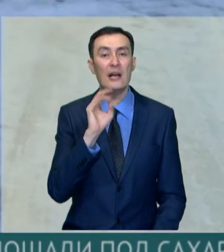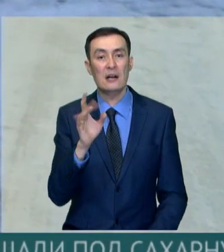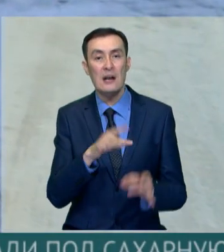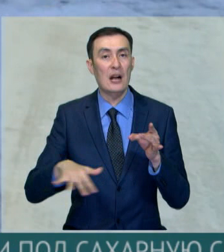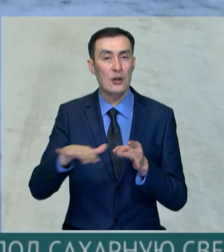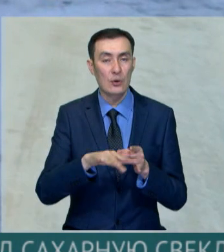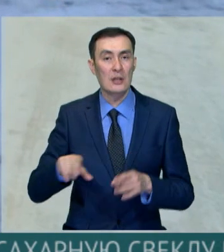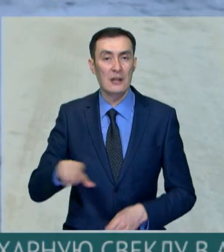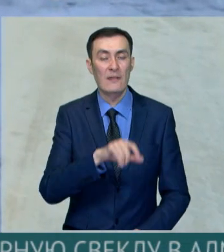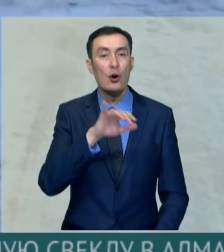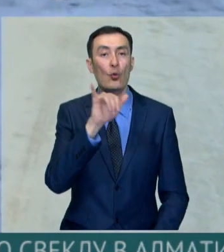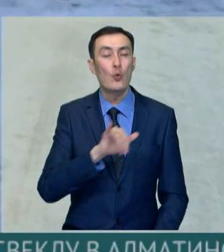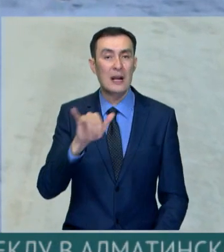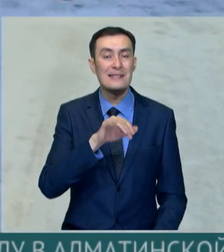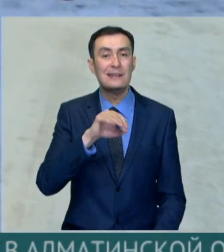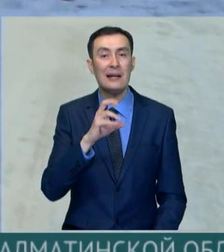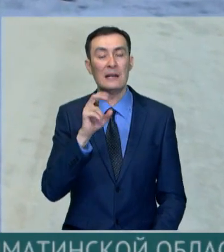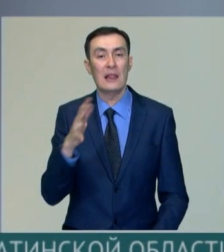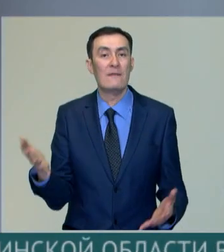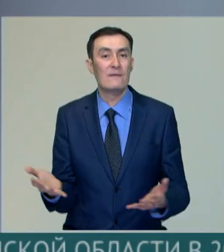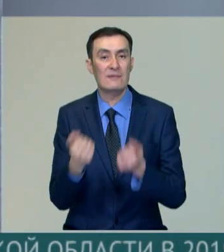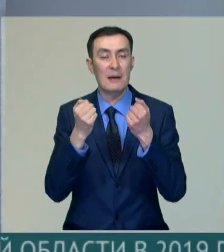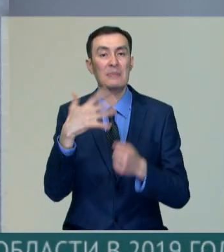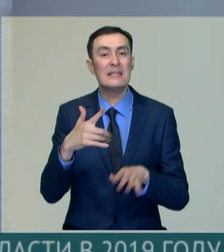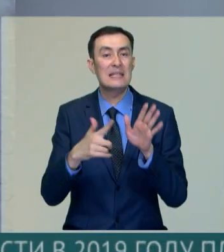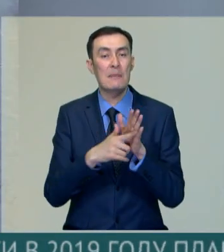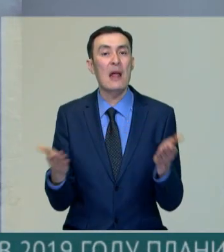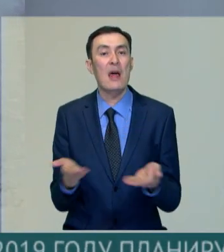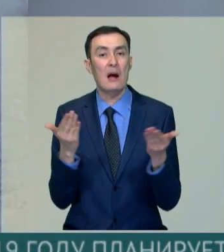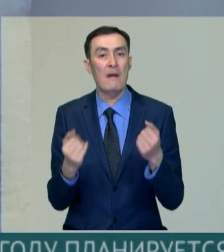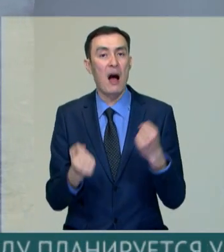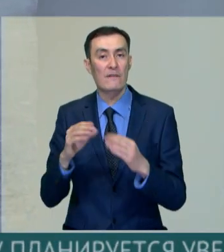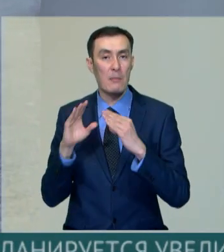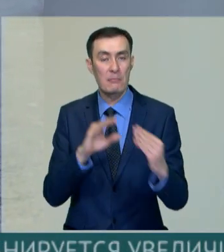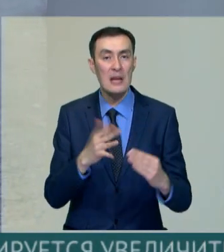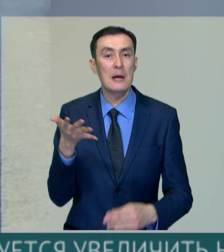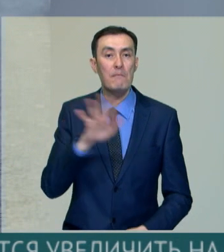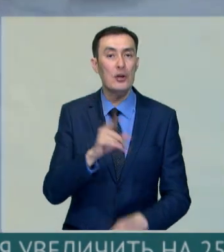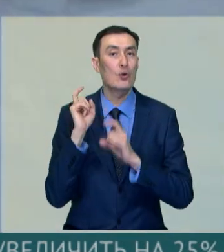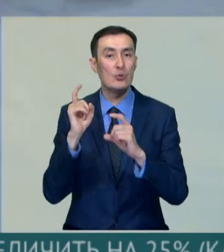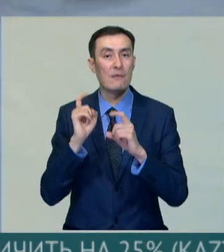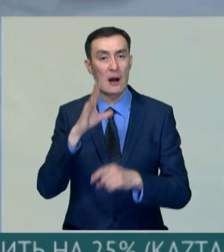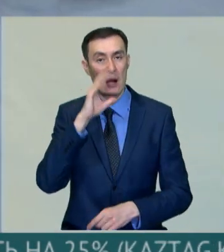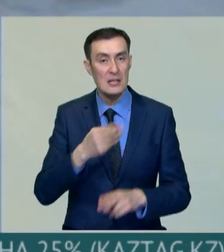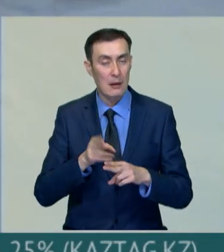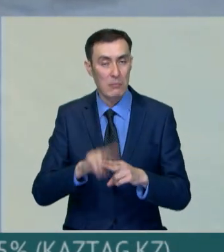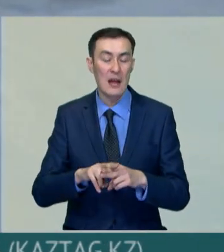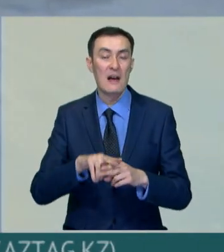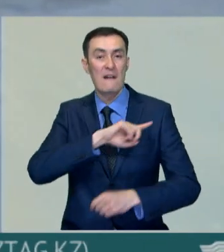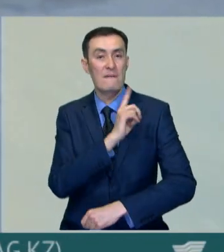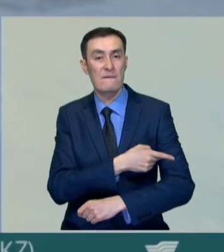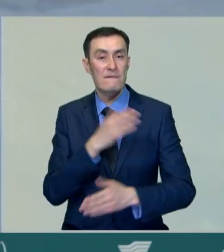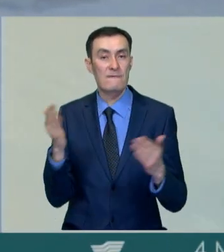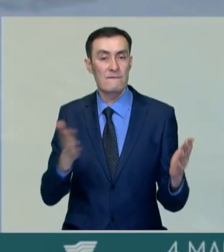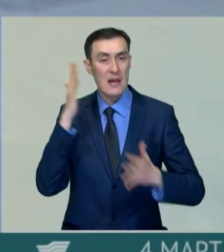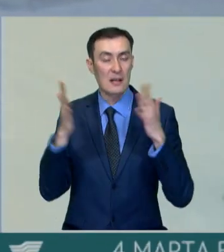трассе Уральск-Таскала спасатели вызволили из заносов 57 легковых автомобилей и 5 грузовых газелей. Ветром порывами до